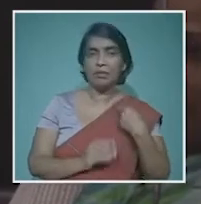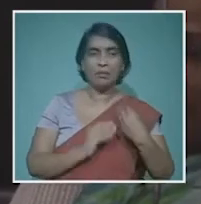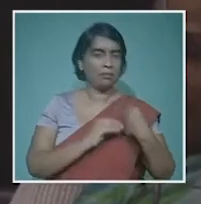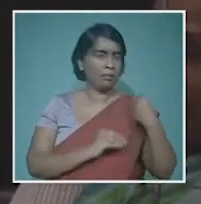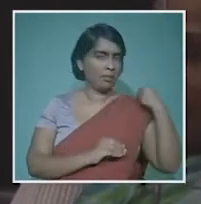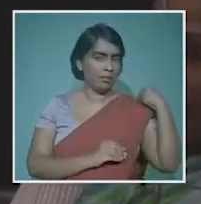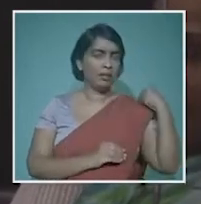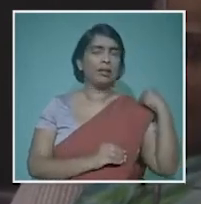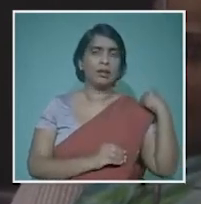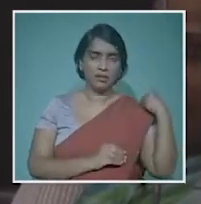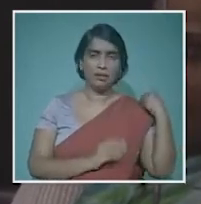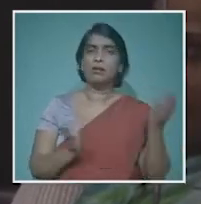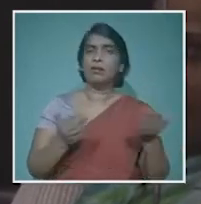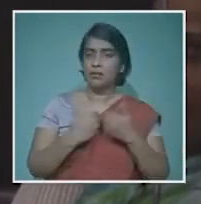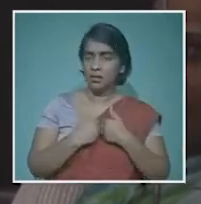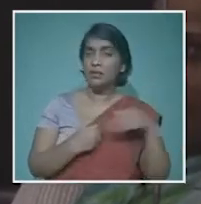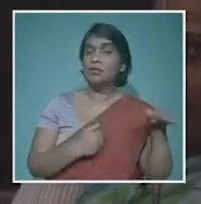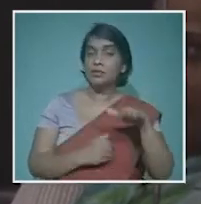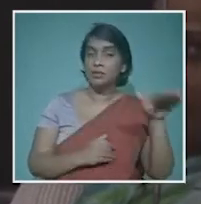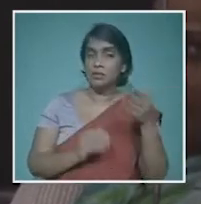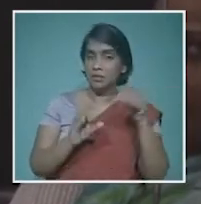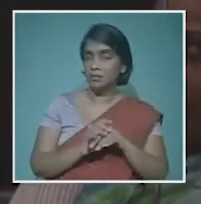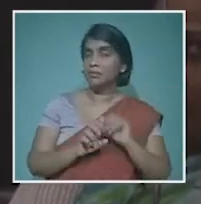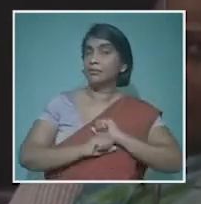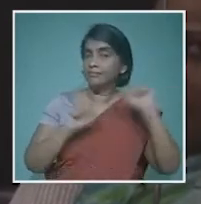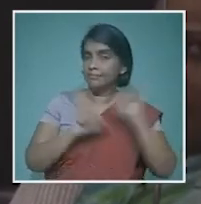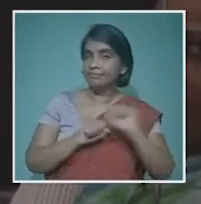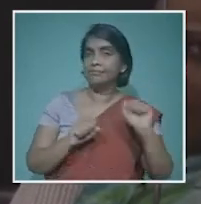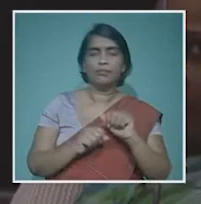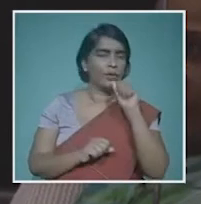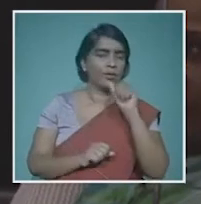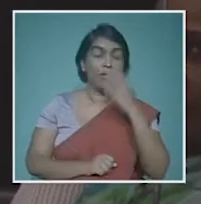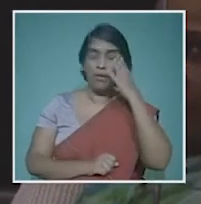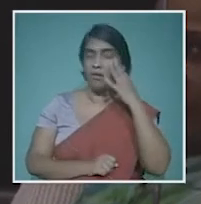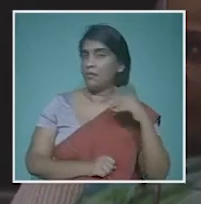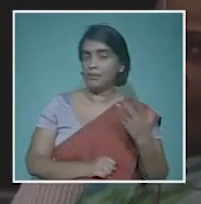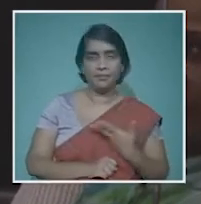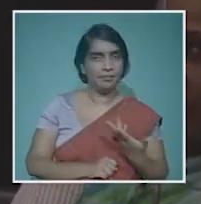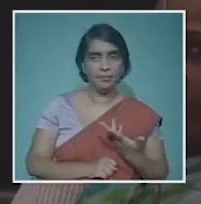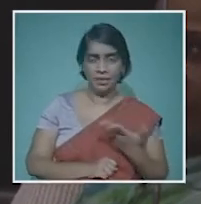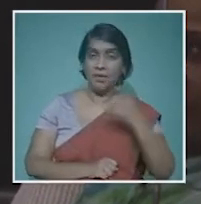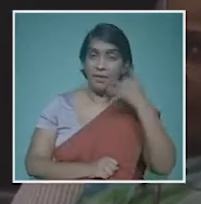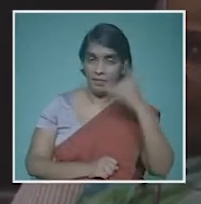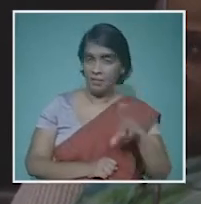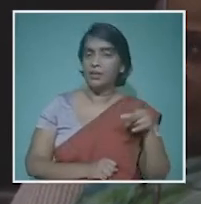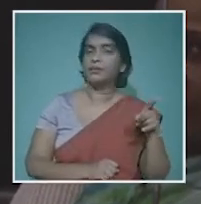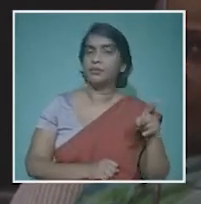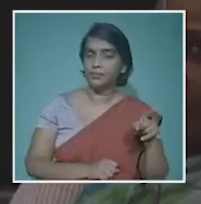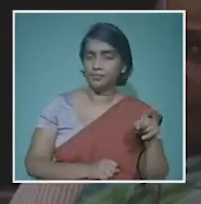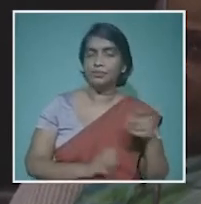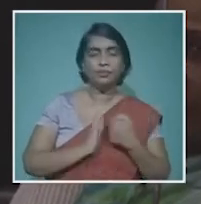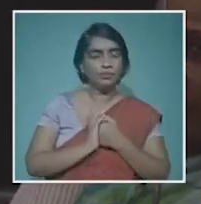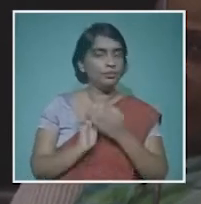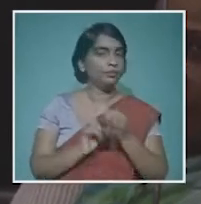මෑතකාලීන අපි අපේ සමාජය තුළ ඇති වූ අරගල කිසිසේත් අමතක කළ නොහැකි ඒ නිසා